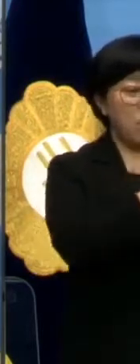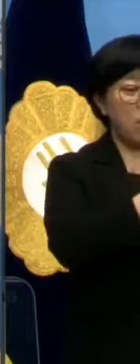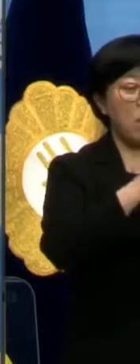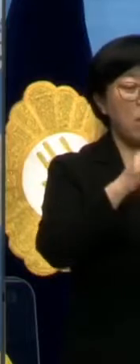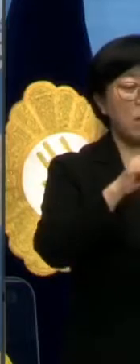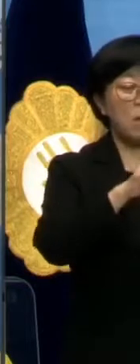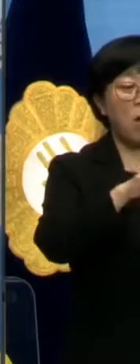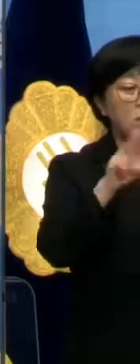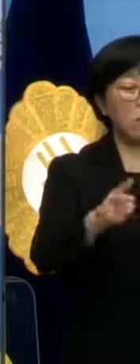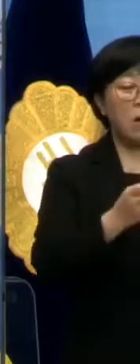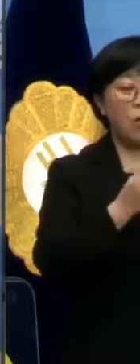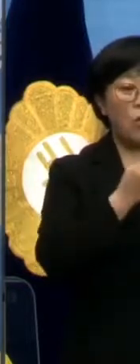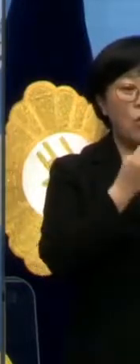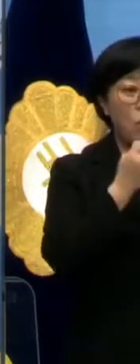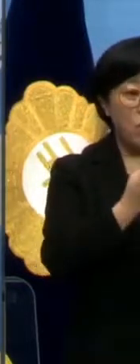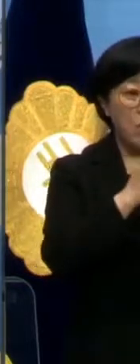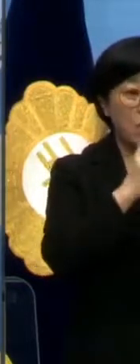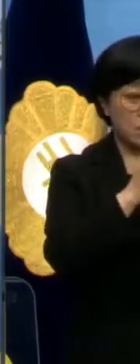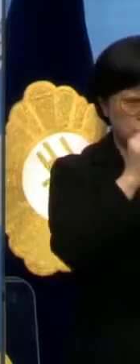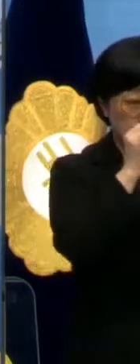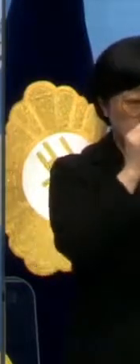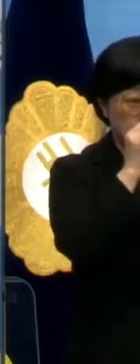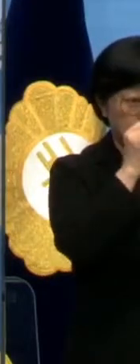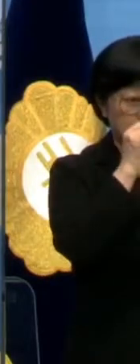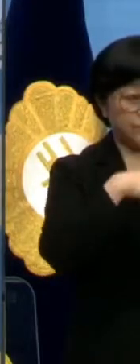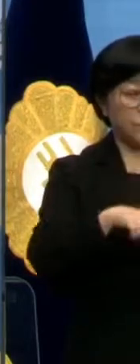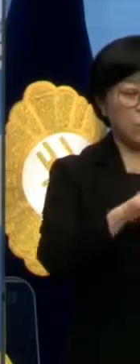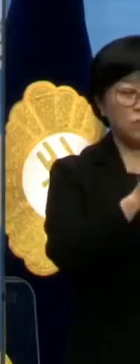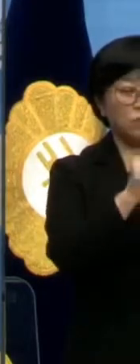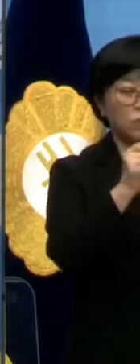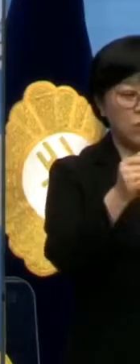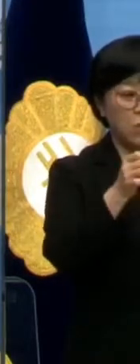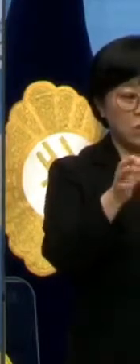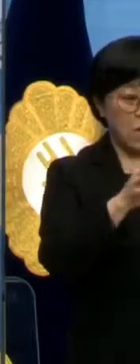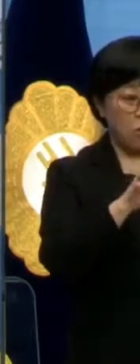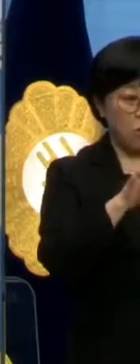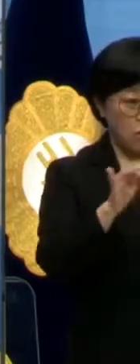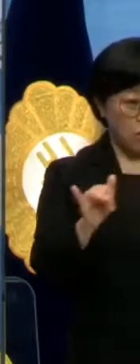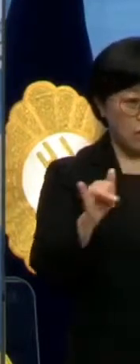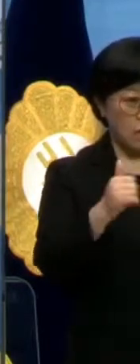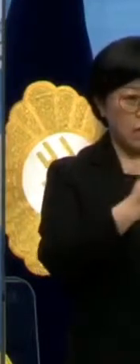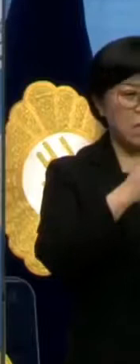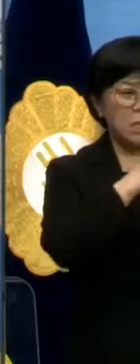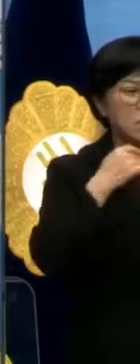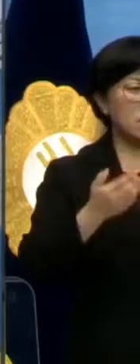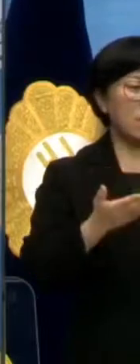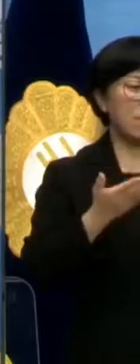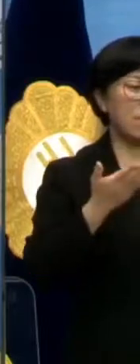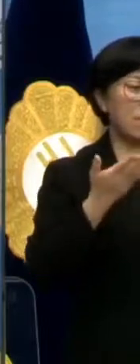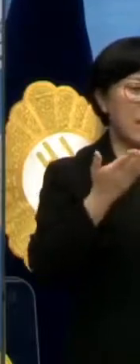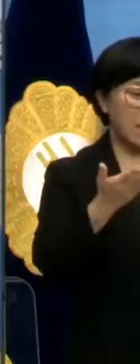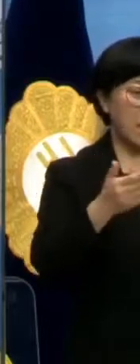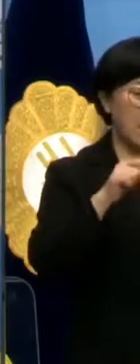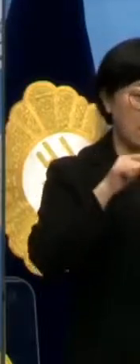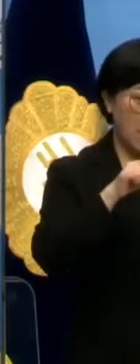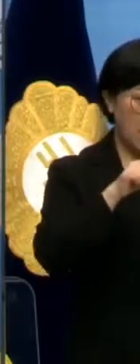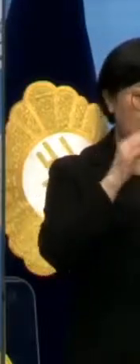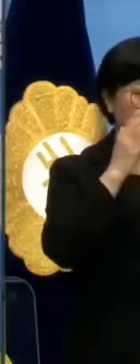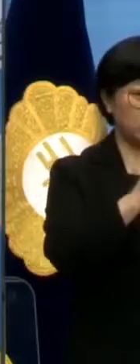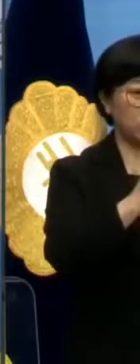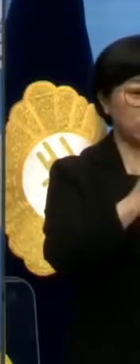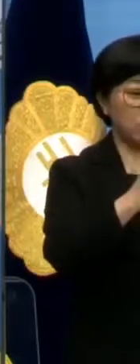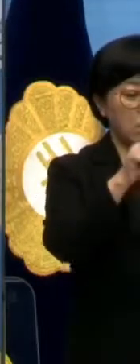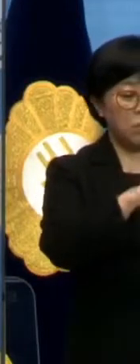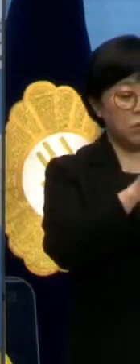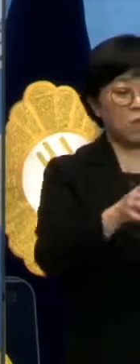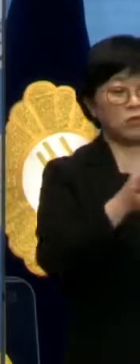고발을 하겠다는 엄포를 놓으며 중소상공인의 일방적인 희생만을 강요할 뿐입니다. 아무런